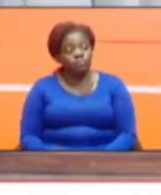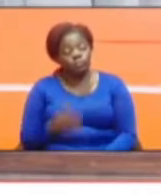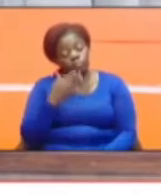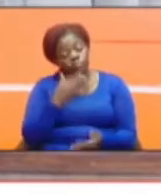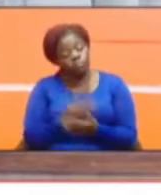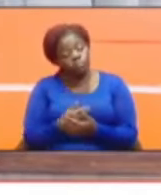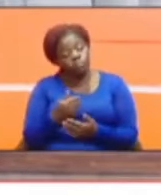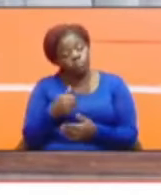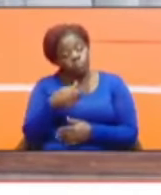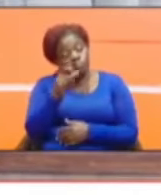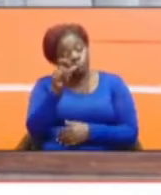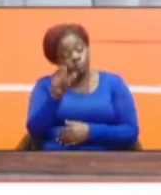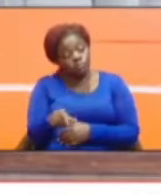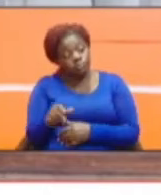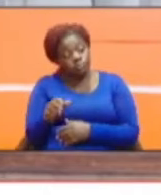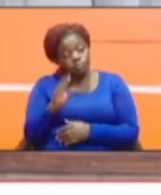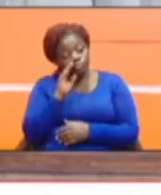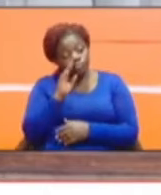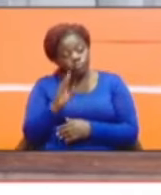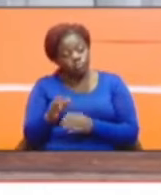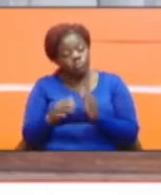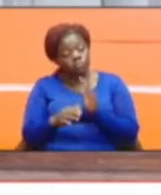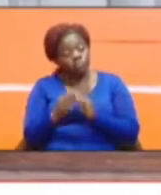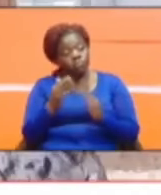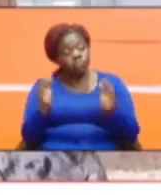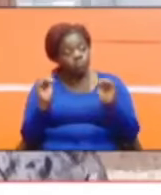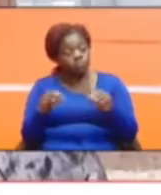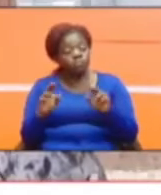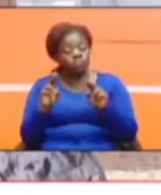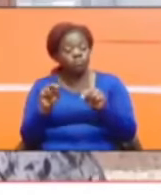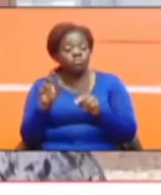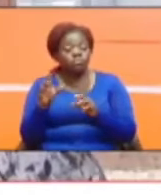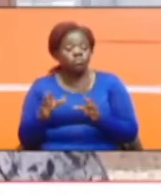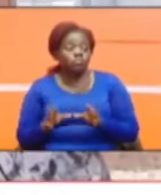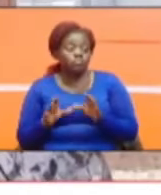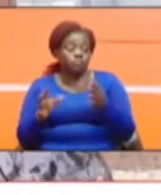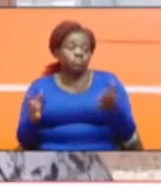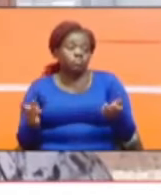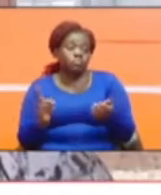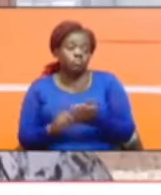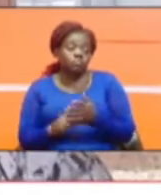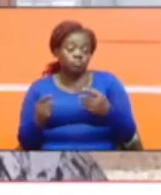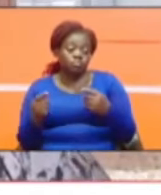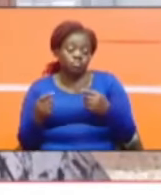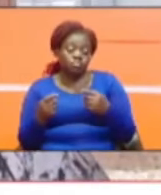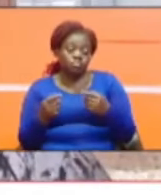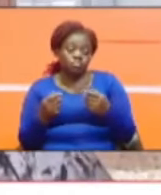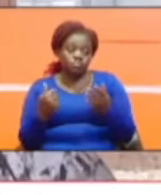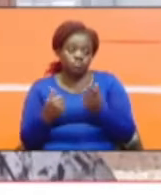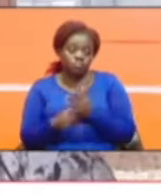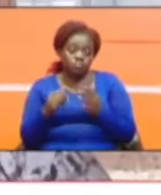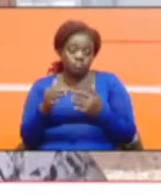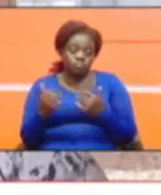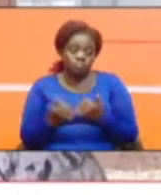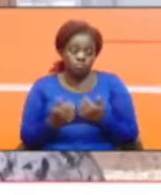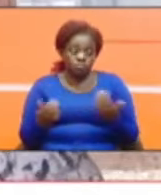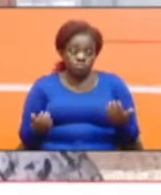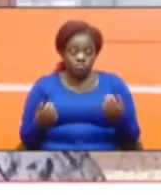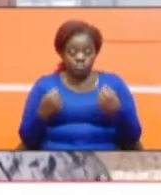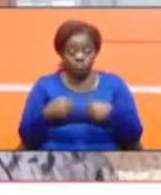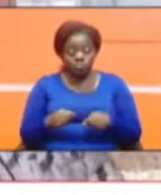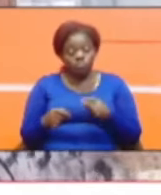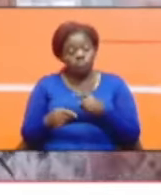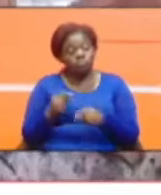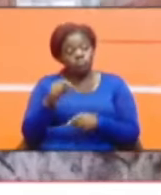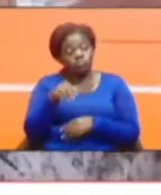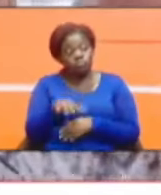buli omu okugenda mu profession gy'osobola ate nga tewali wagikukase. Ayinza just kufunamu ko argument katono nnyo n'omukyala we n'akola ki